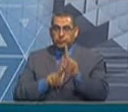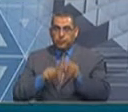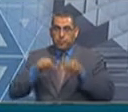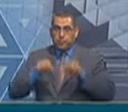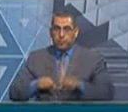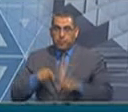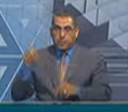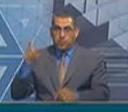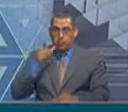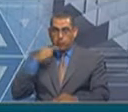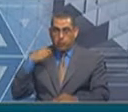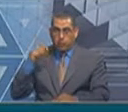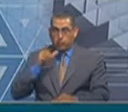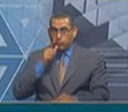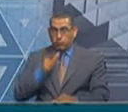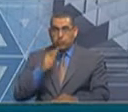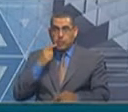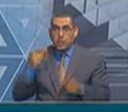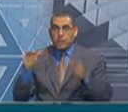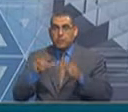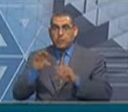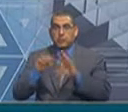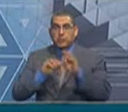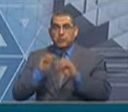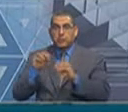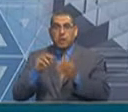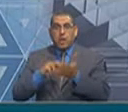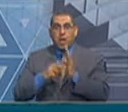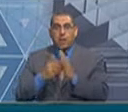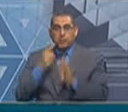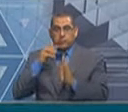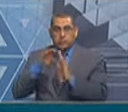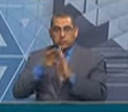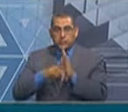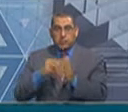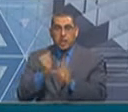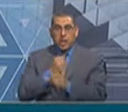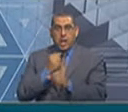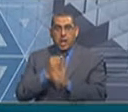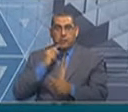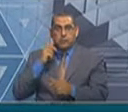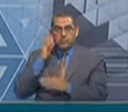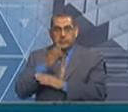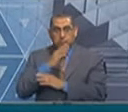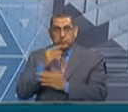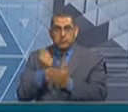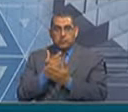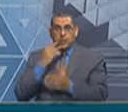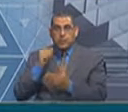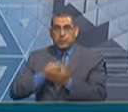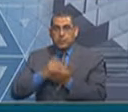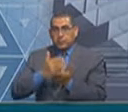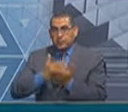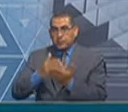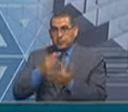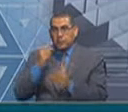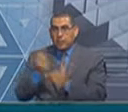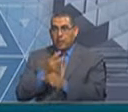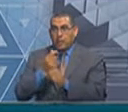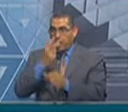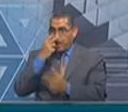رئاسة الجمهورية بأن الاجتماع تناول استعراض الموقف التنفيذي لخطط وجهود تطوير المناطق السكنية